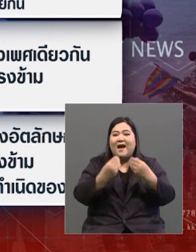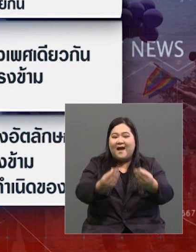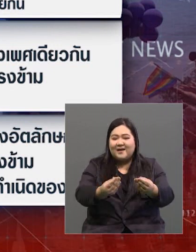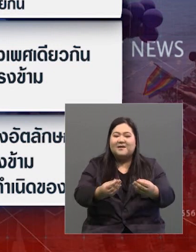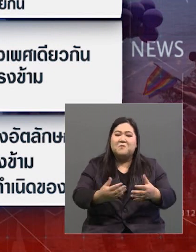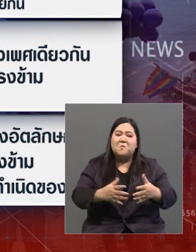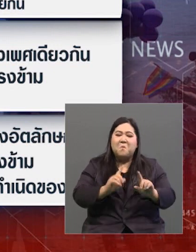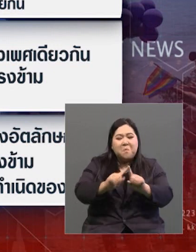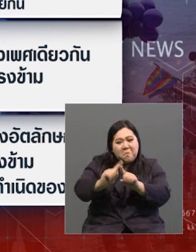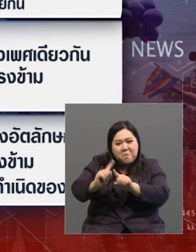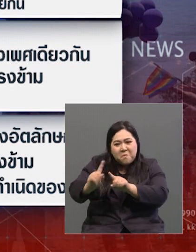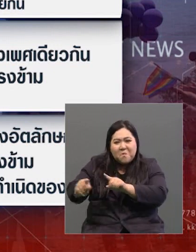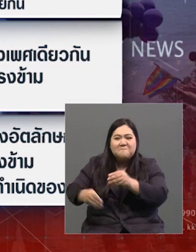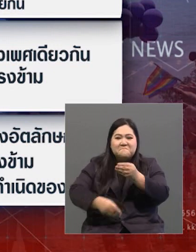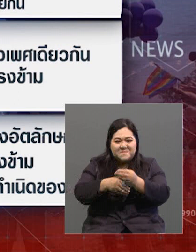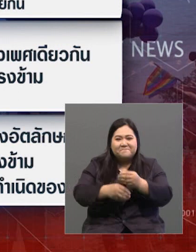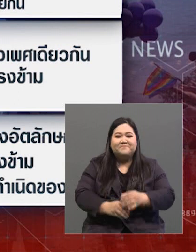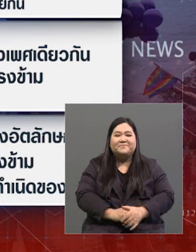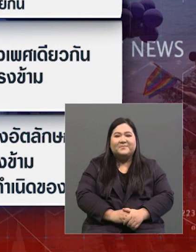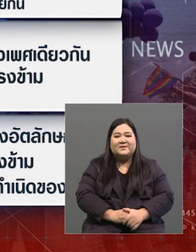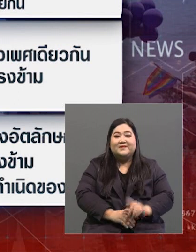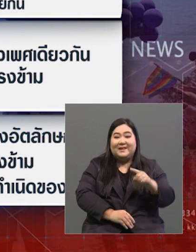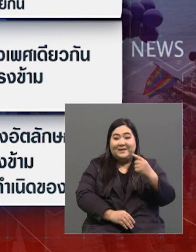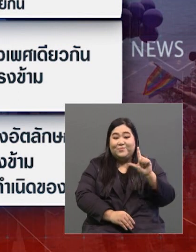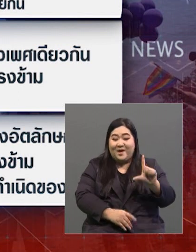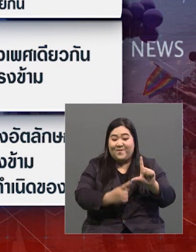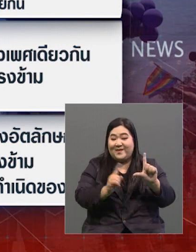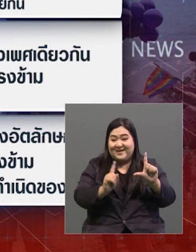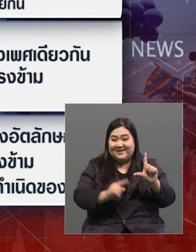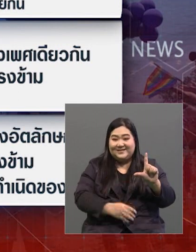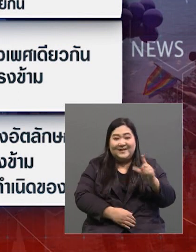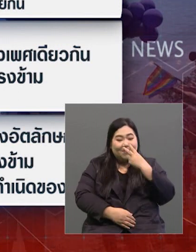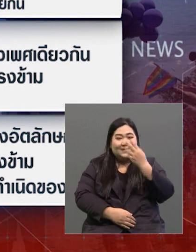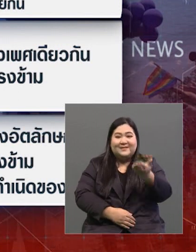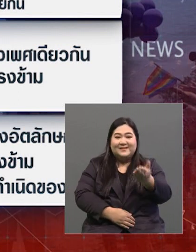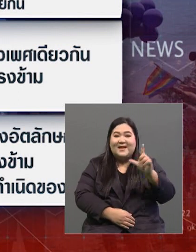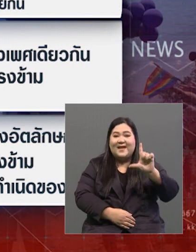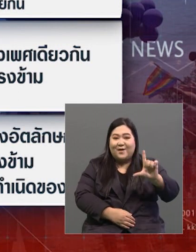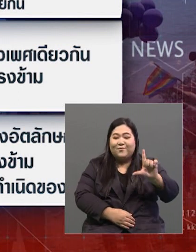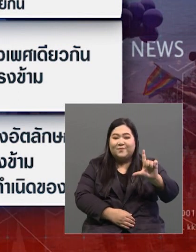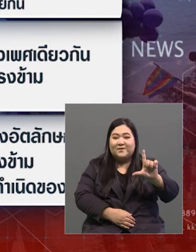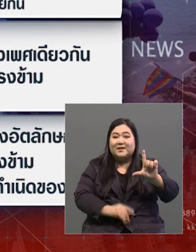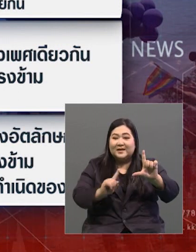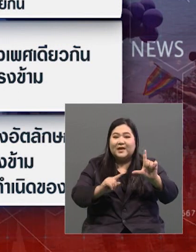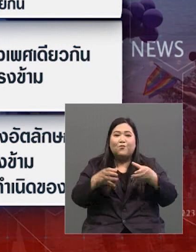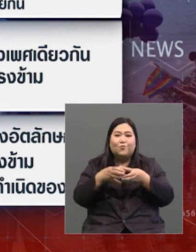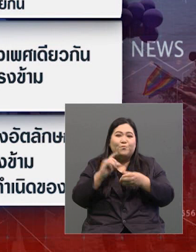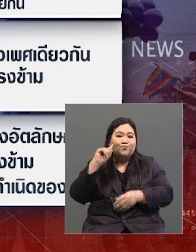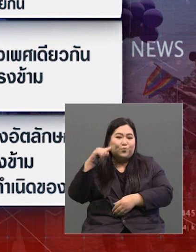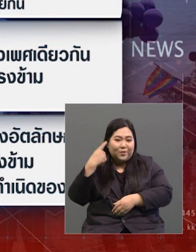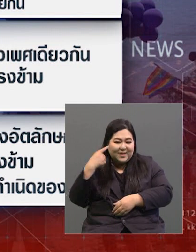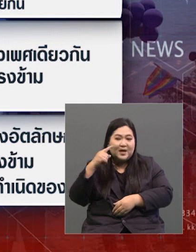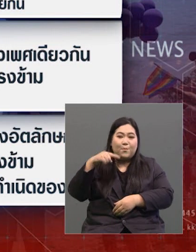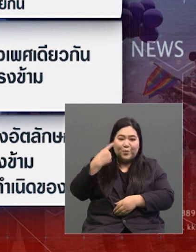ถึงความหลากหลายที่เพิ่มเข้ามามากขึ้นนั่นเองเริ่มตัวแรกก่อนคุณผู้ชมคะหน้าจอเลยนะคะตัวแอค่ะตัวแอนี่ก็คือเลสเบี้นนะ